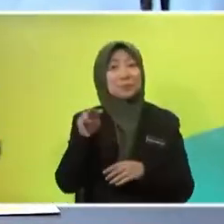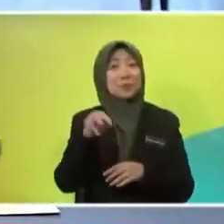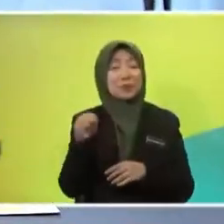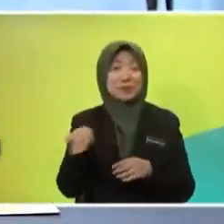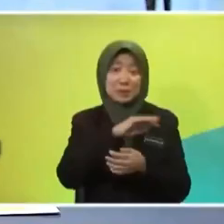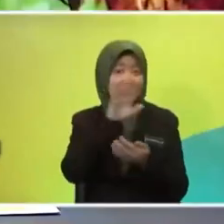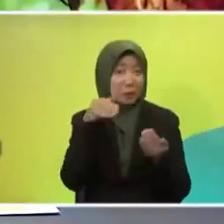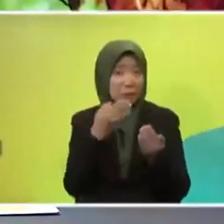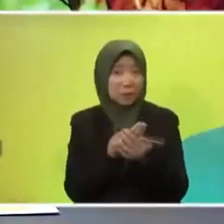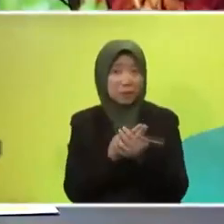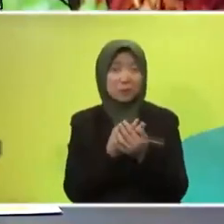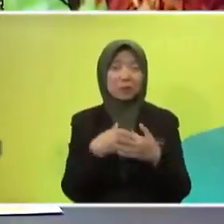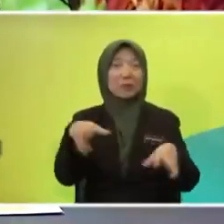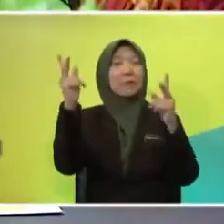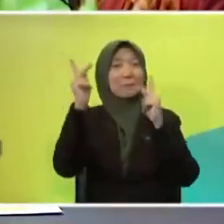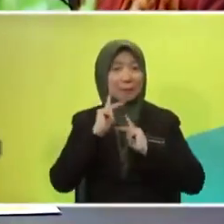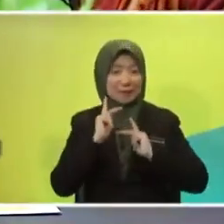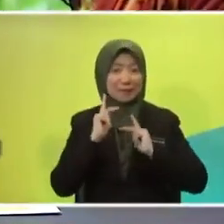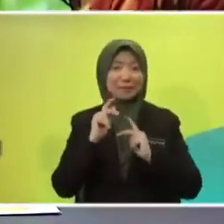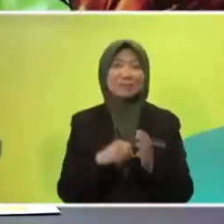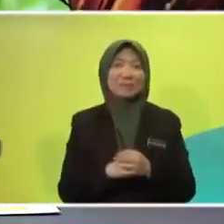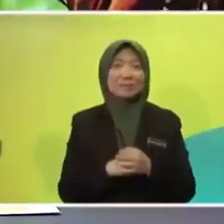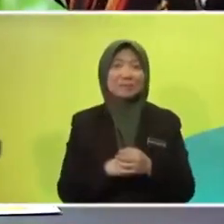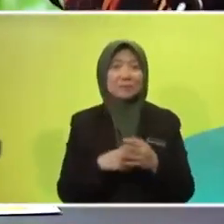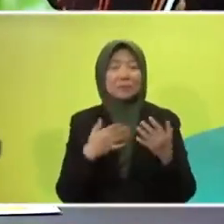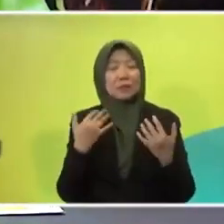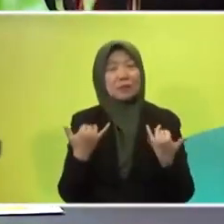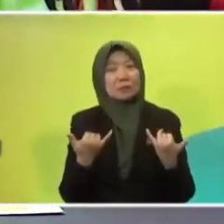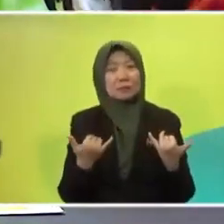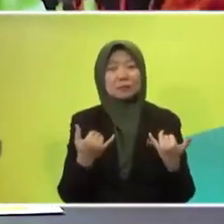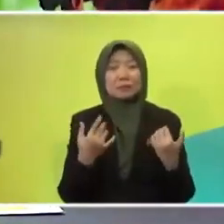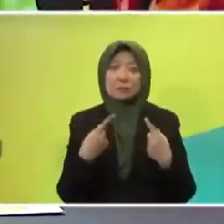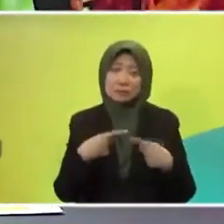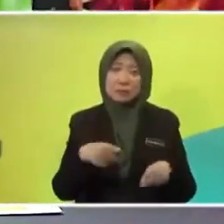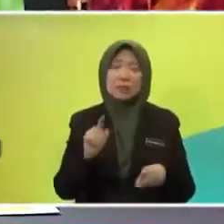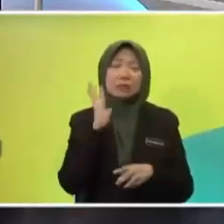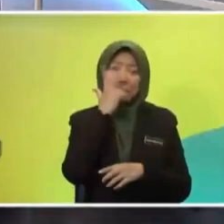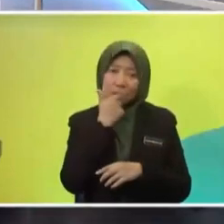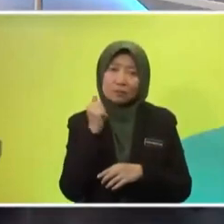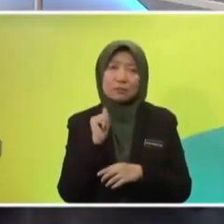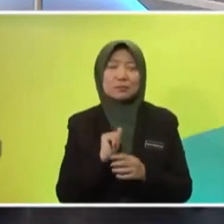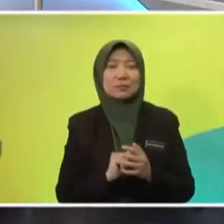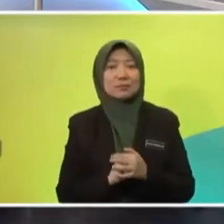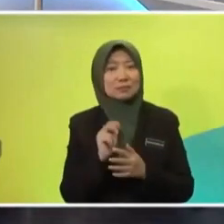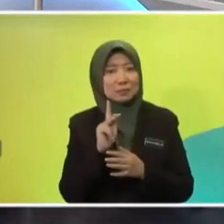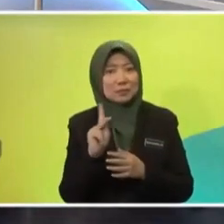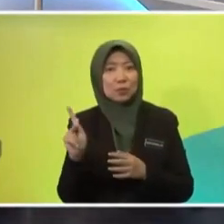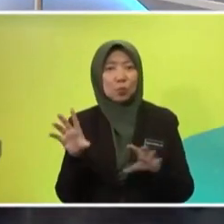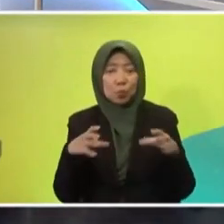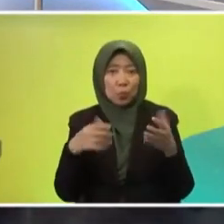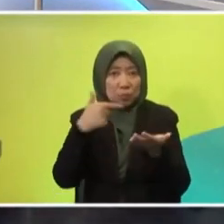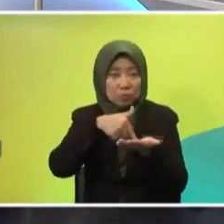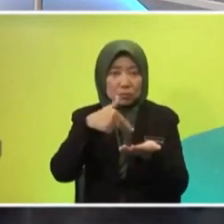Adik-adik, kita dah kembali semula. Ini ha cikgu tengah cantikkan lagi collage ni. Yalah, nampak macam cantik je Kak Rina punya. Tapi